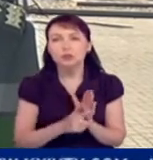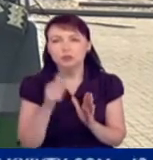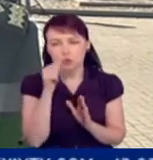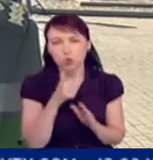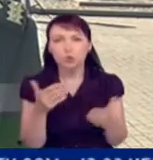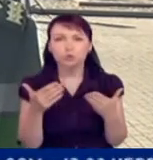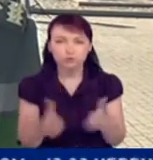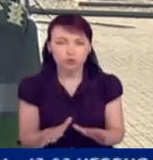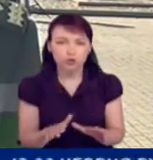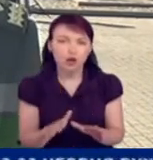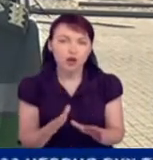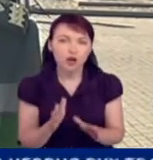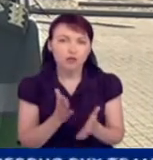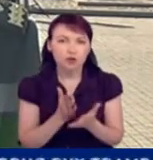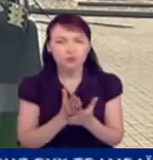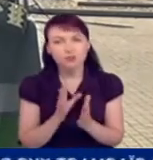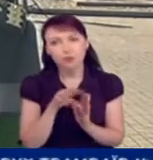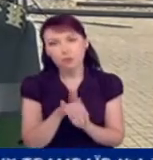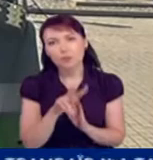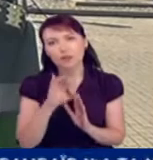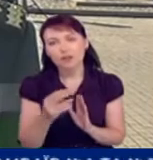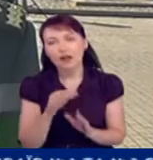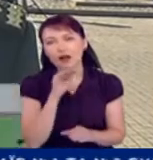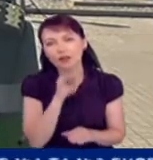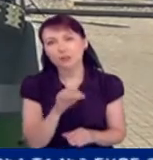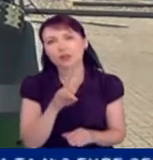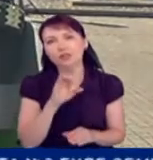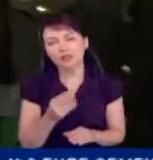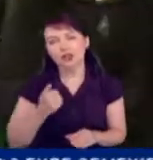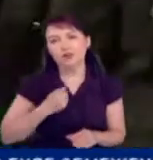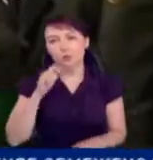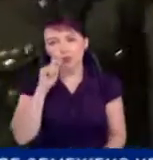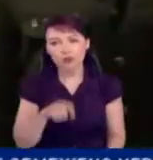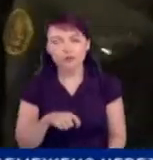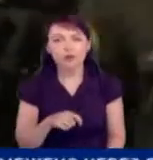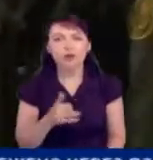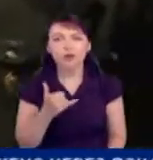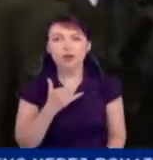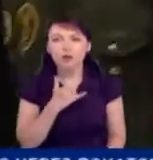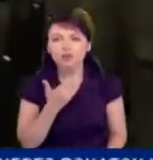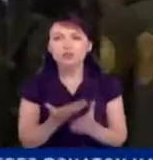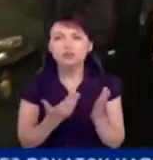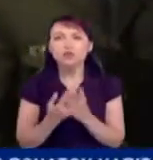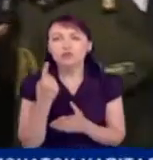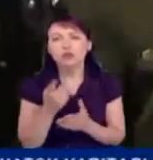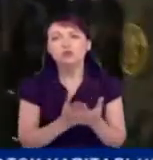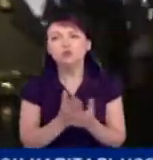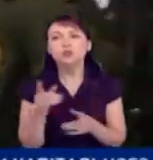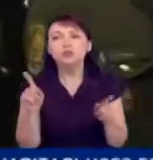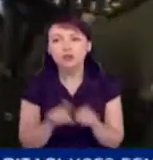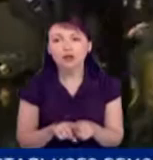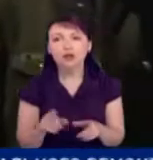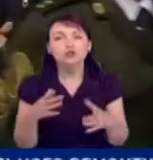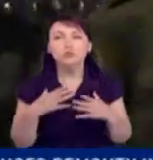вже знаходиться у складі Національної академії Національної гвардії України. У нас станова одна – хлопці, служіть так, щоб вам